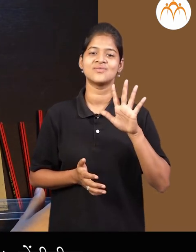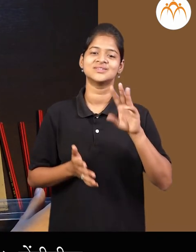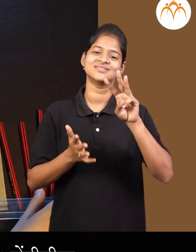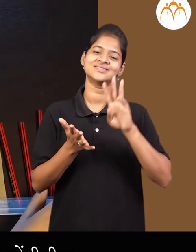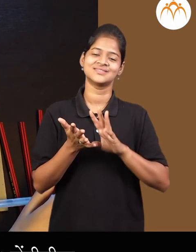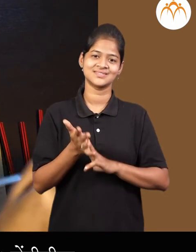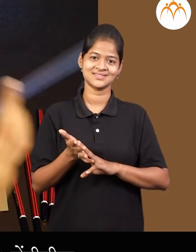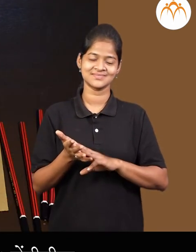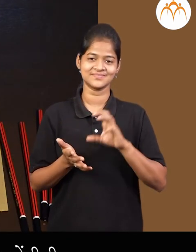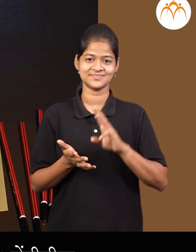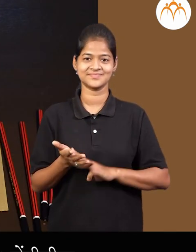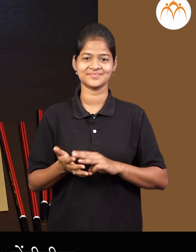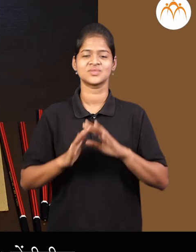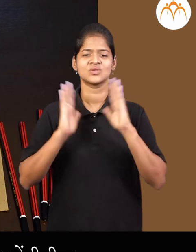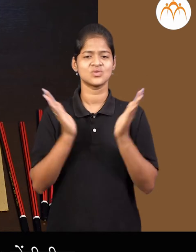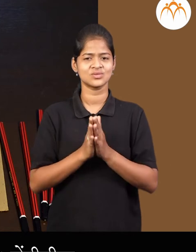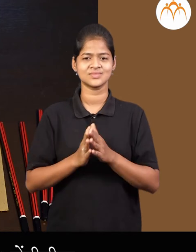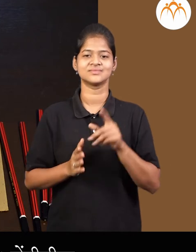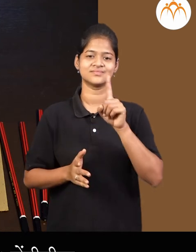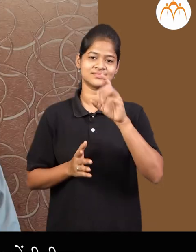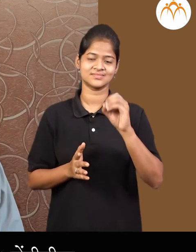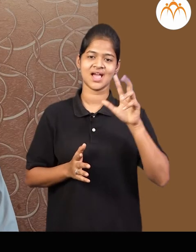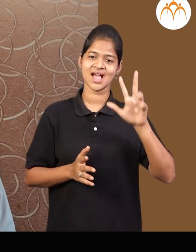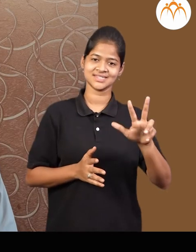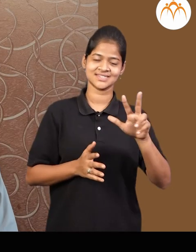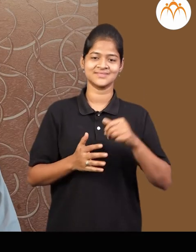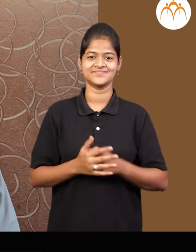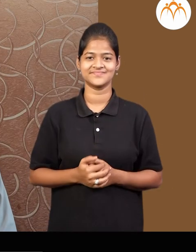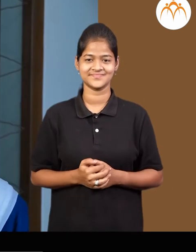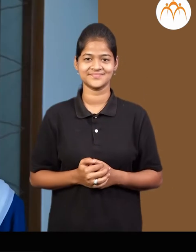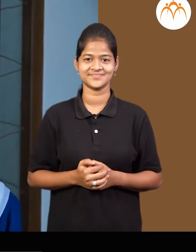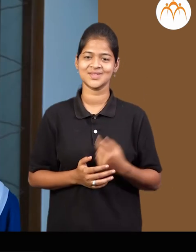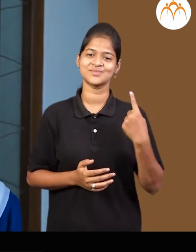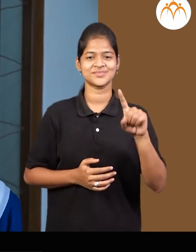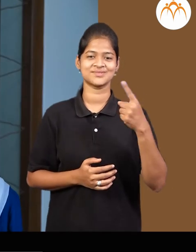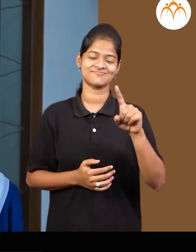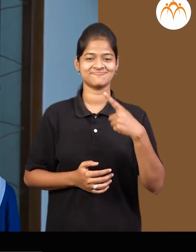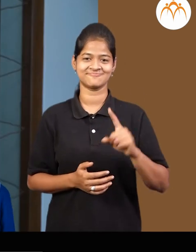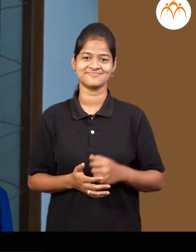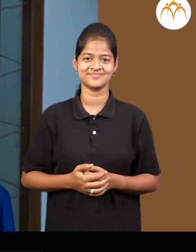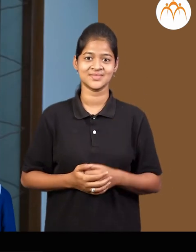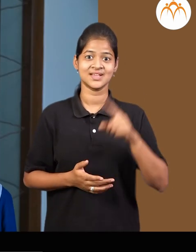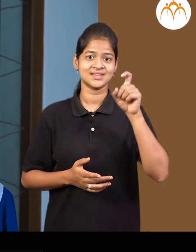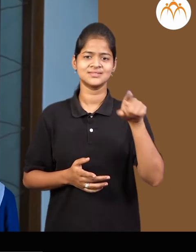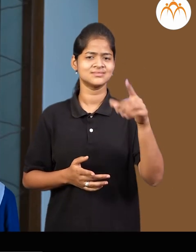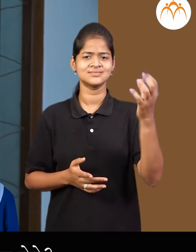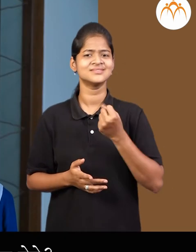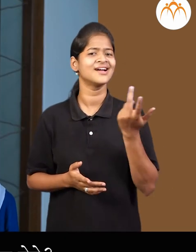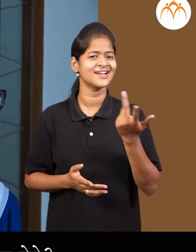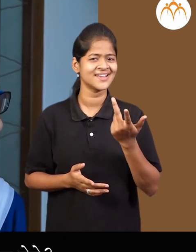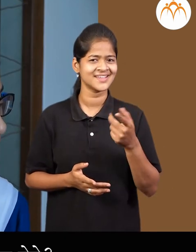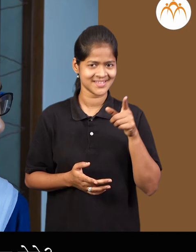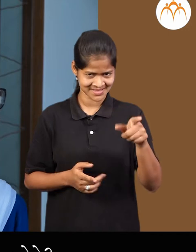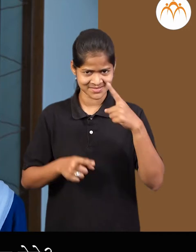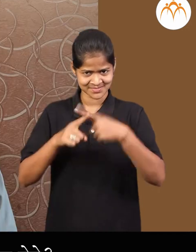35 सेंटीमीटर, म्हणजे सगळ्याची बेरीज 108 सेंटीमीटर. छान दादा, हा हँगर कशाला आणला? त्याची